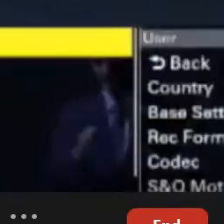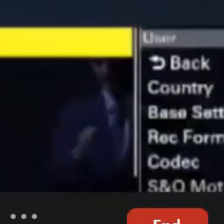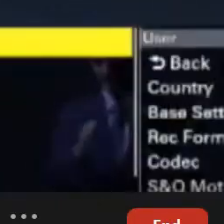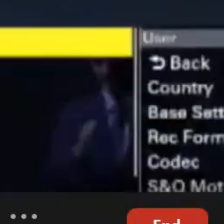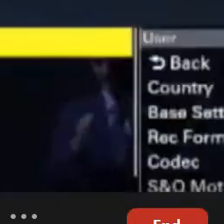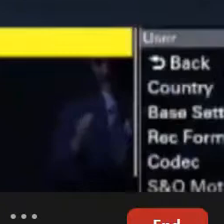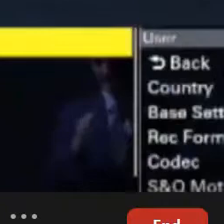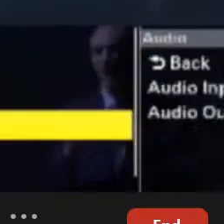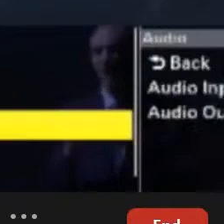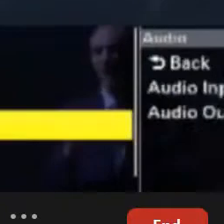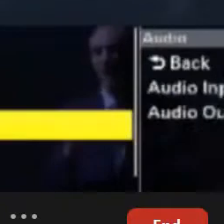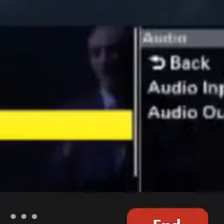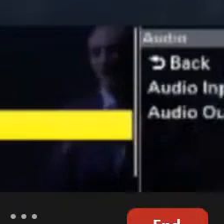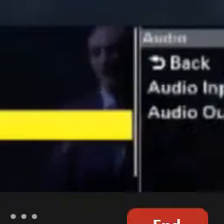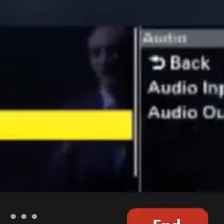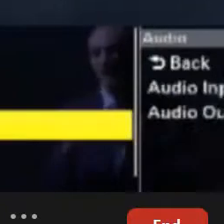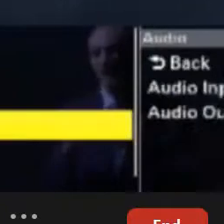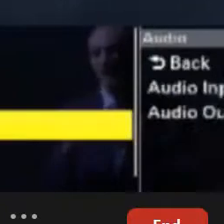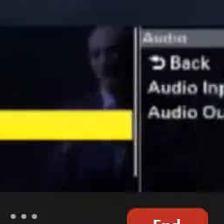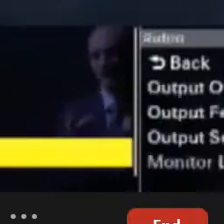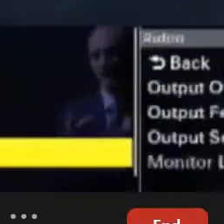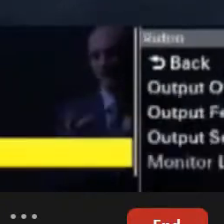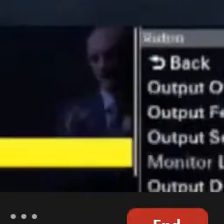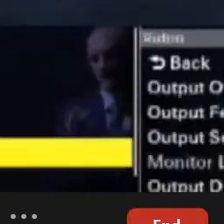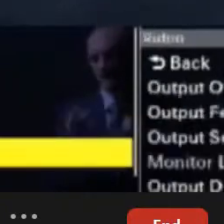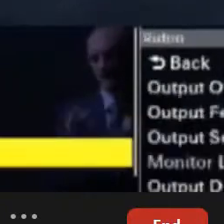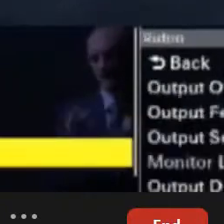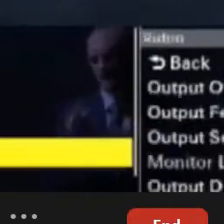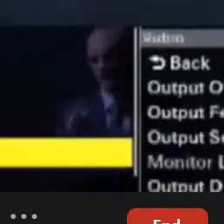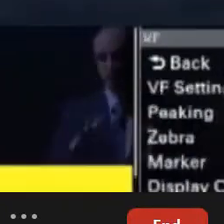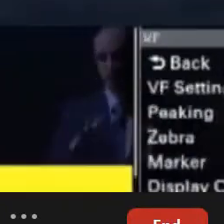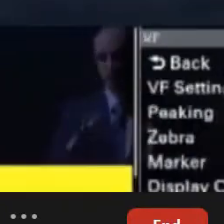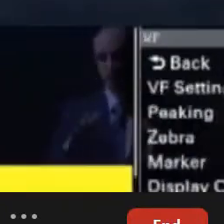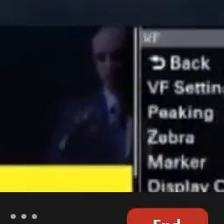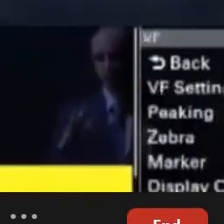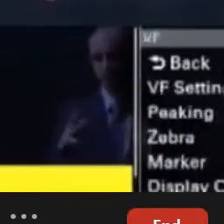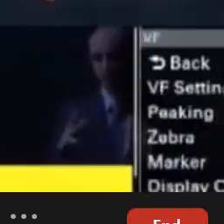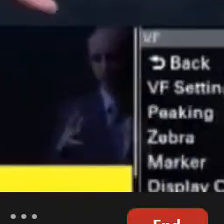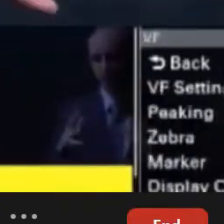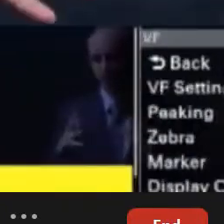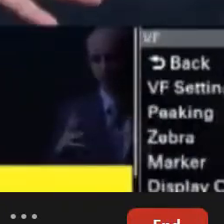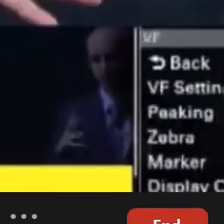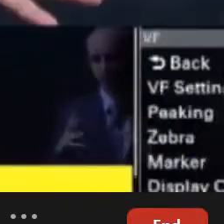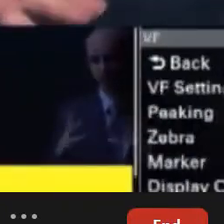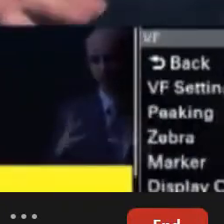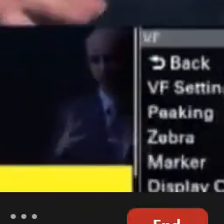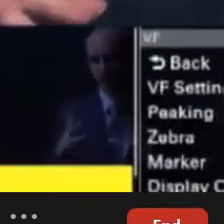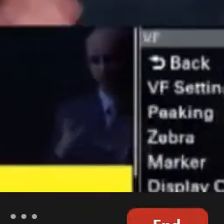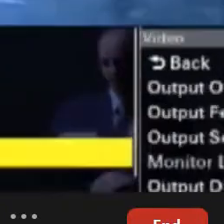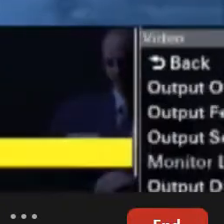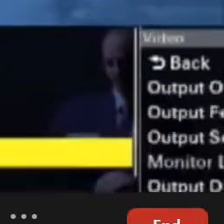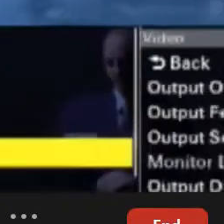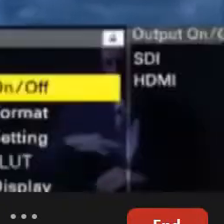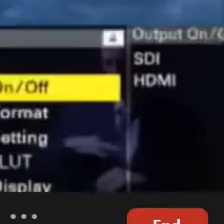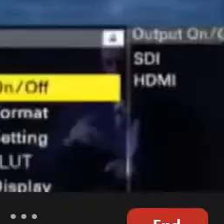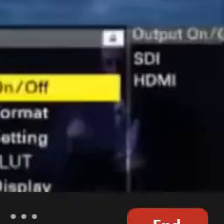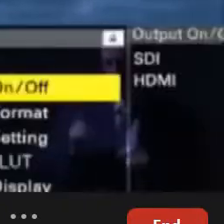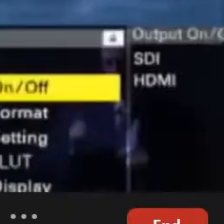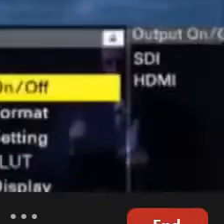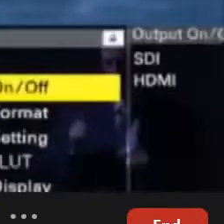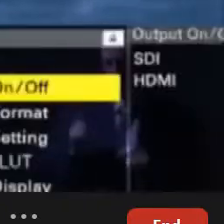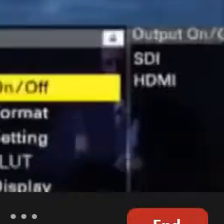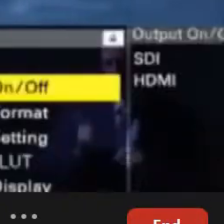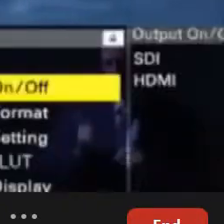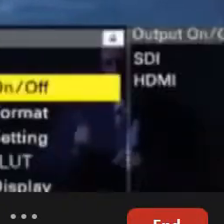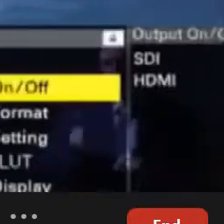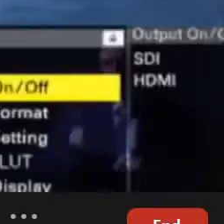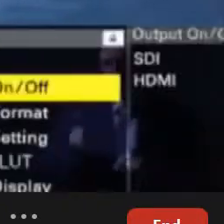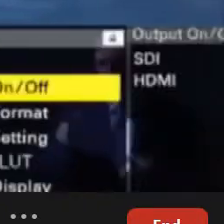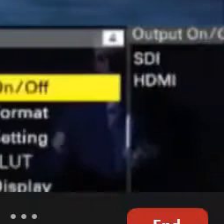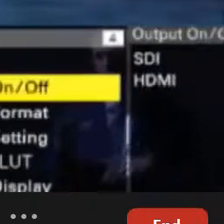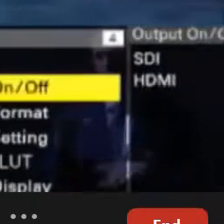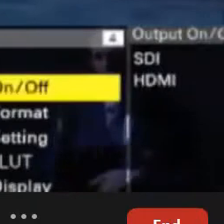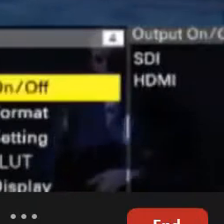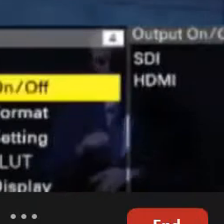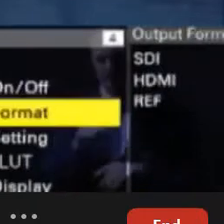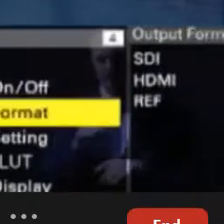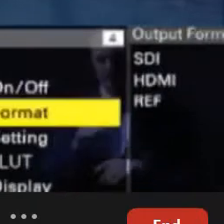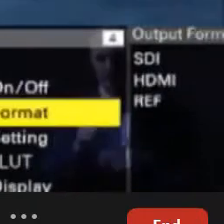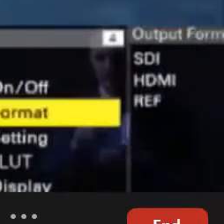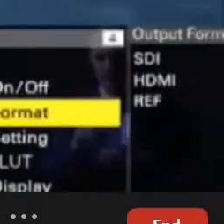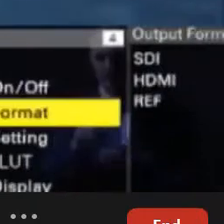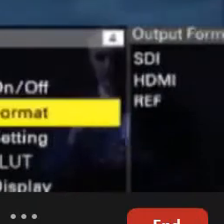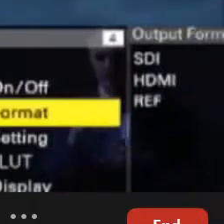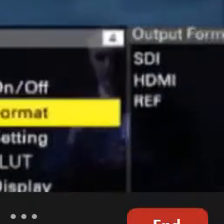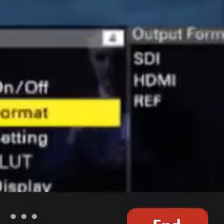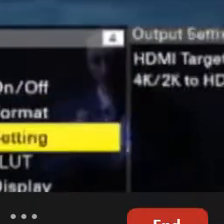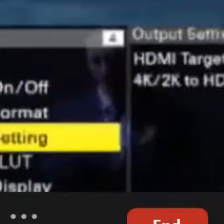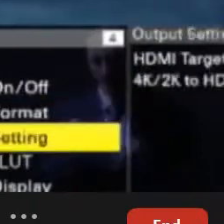Thế thì nhiều người biết là trong lĩnh vực tài chính, trong cái khu vực tài chính thì chúng ta đã có những cái kẻ lừa đảo